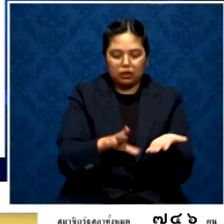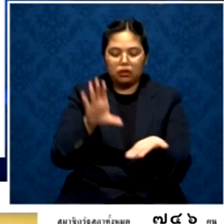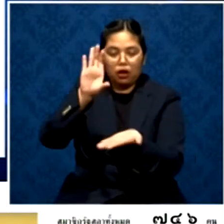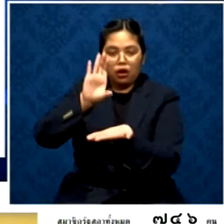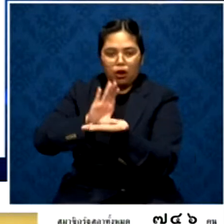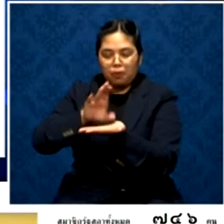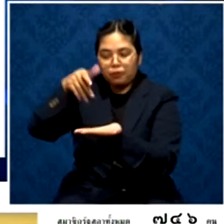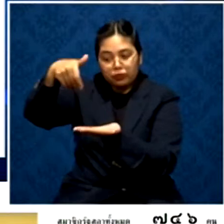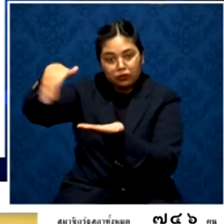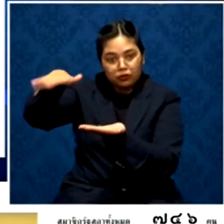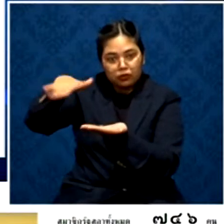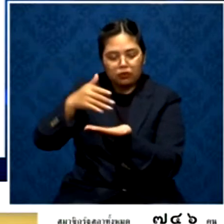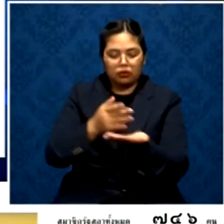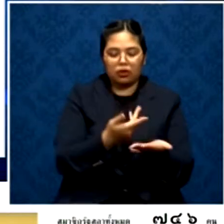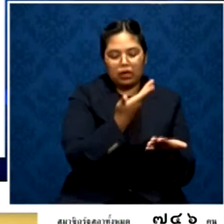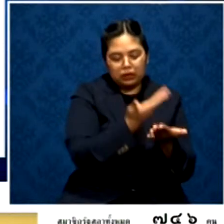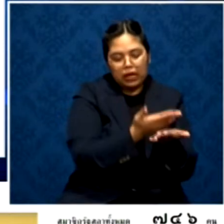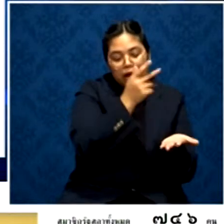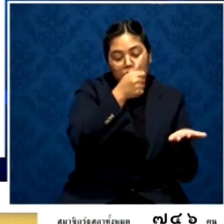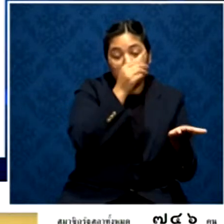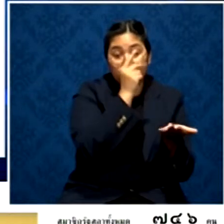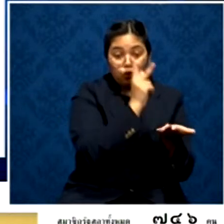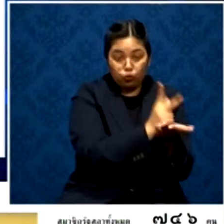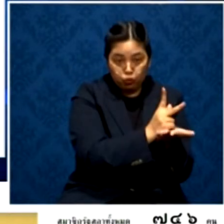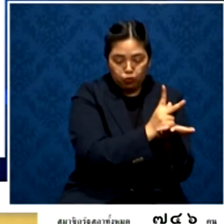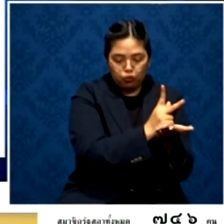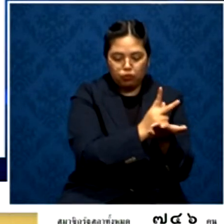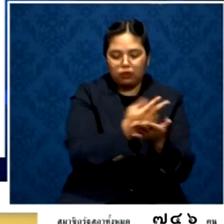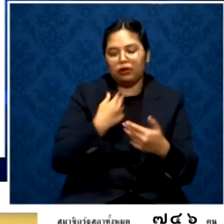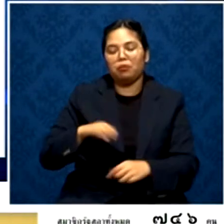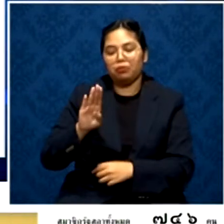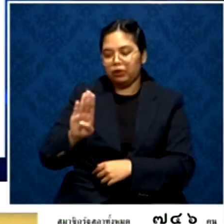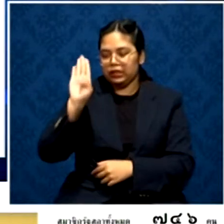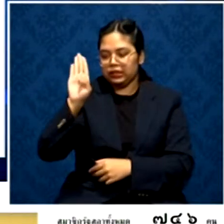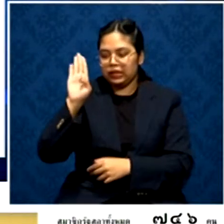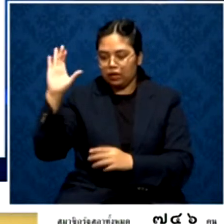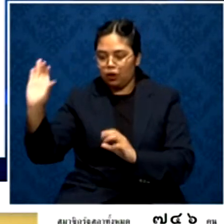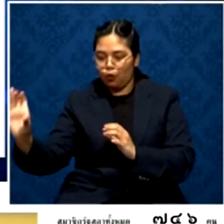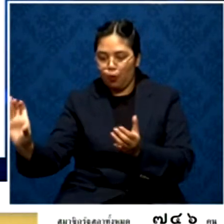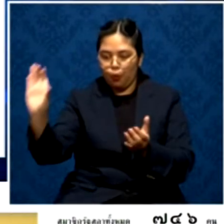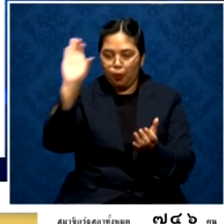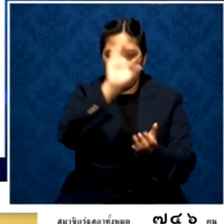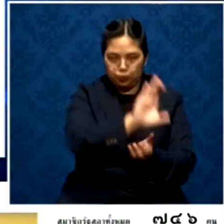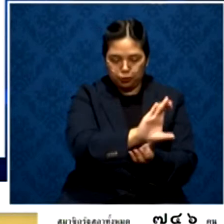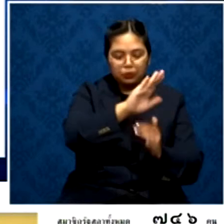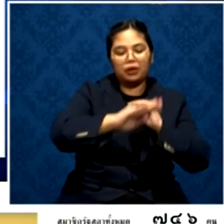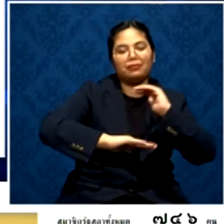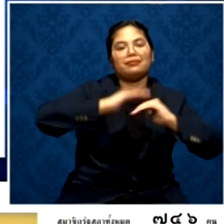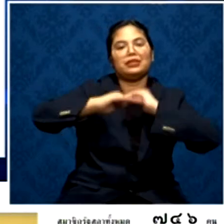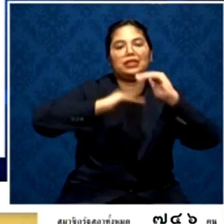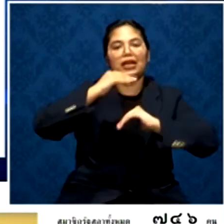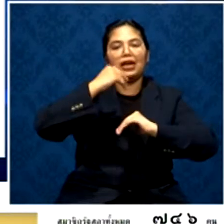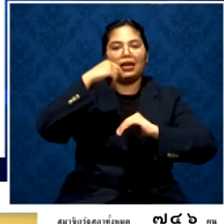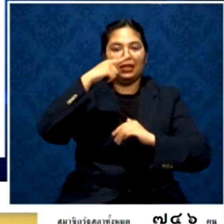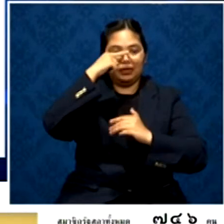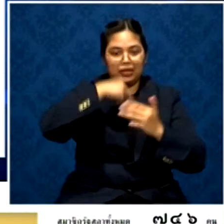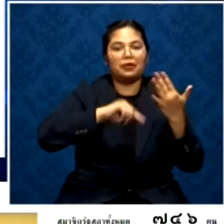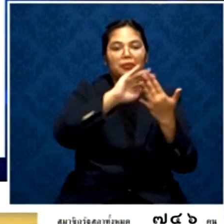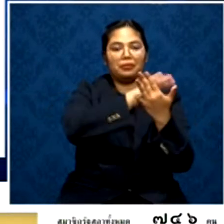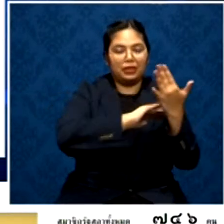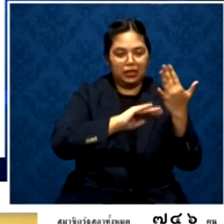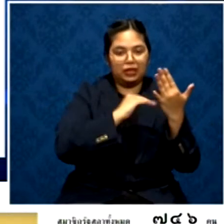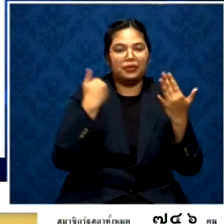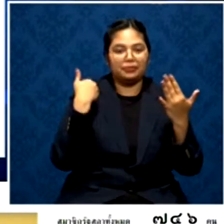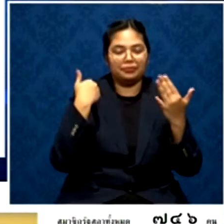ทั้งในส่วนของเงินกู้และการให้เอกชนเข้ามามีส่วนร่วมในการลงทุนเพื่อพัฒนาประเทศรวมทั้งพิจาร